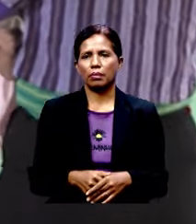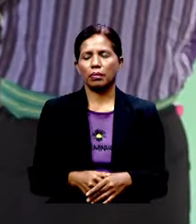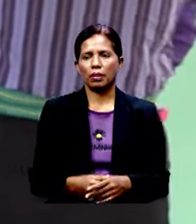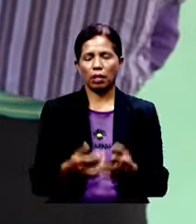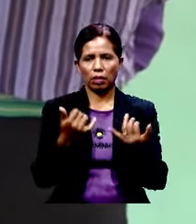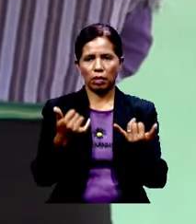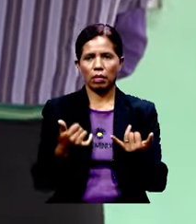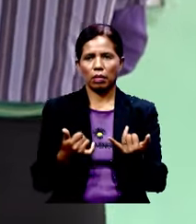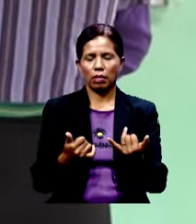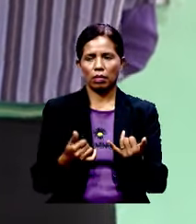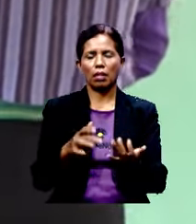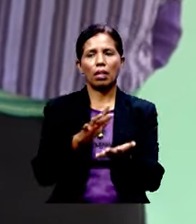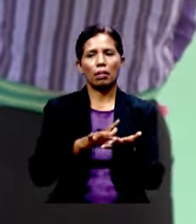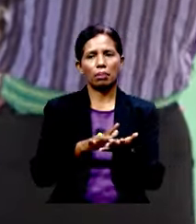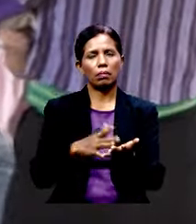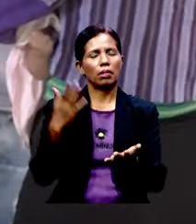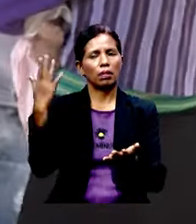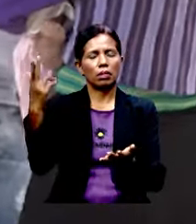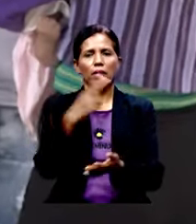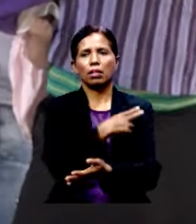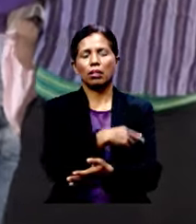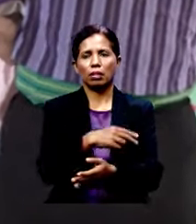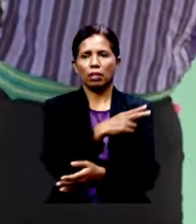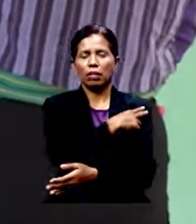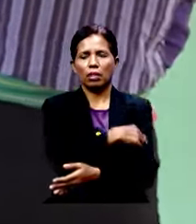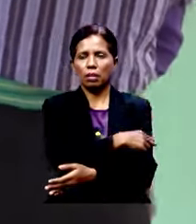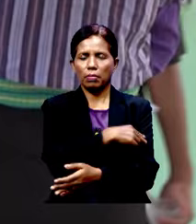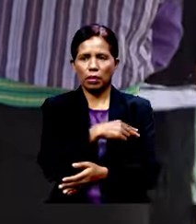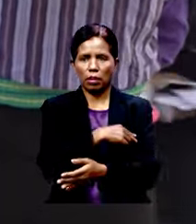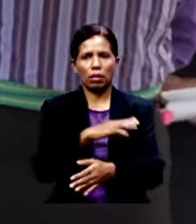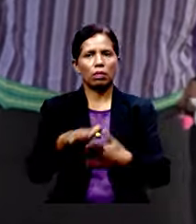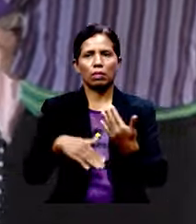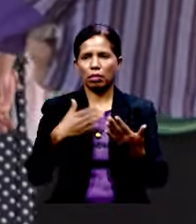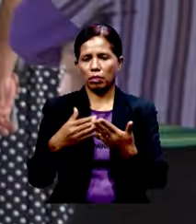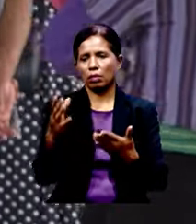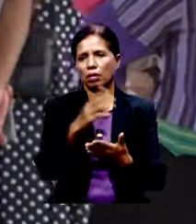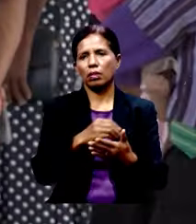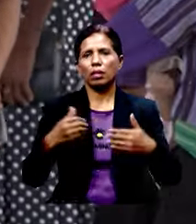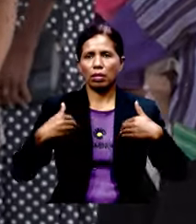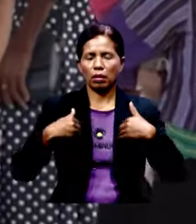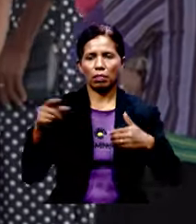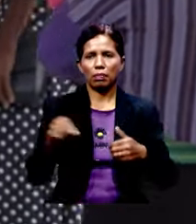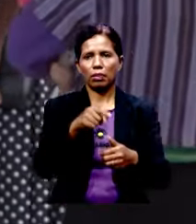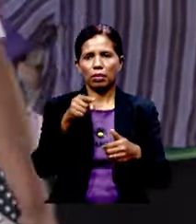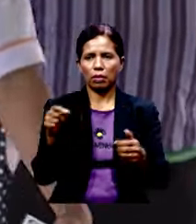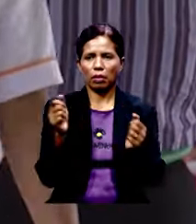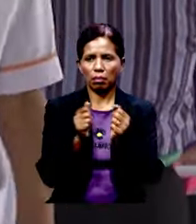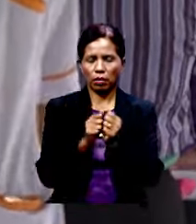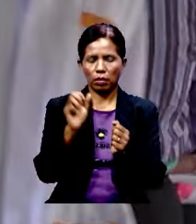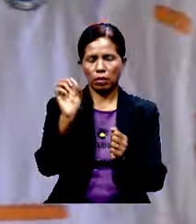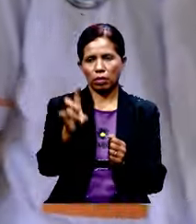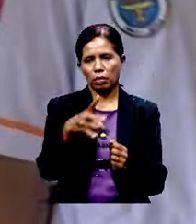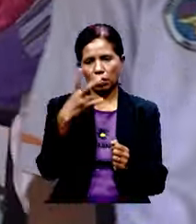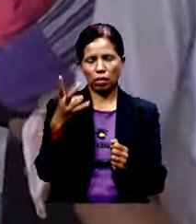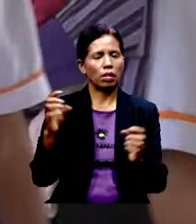Dadaung ne, estoka i moruk i armazen Instituto Nacional Farmacia no produto médico, hela 8% sanul resin walu,